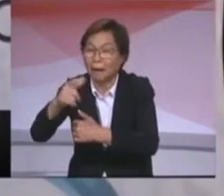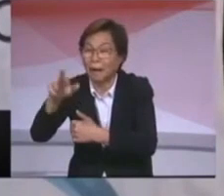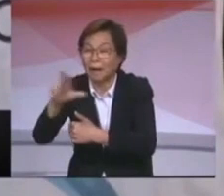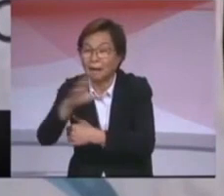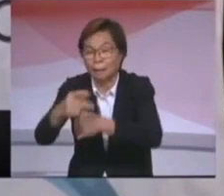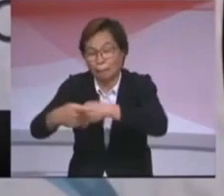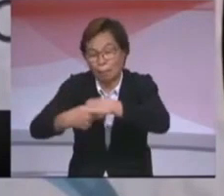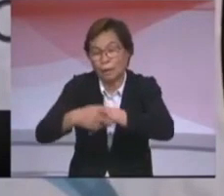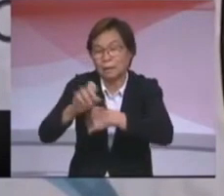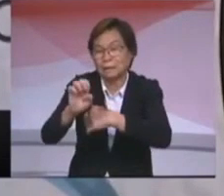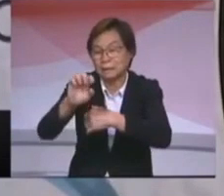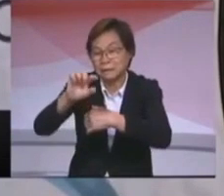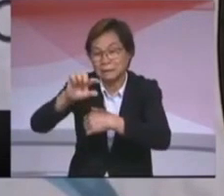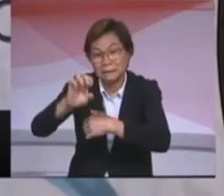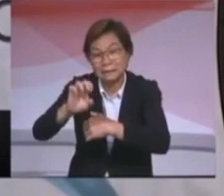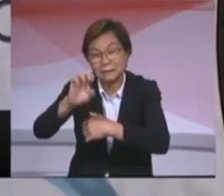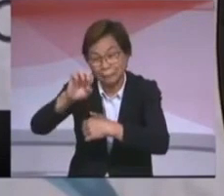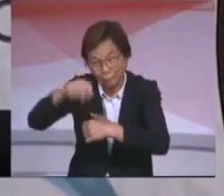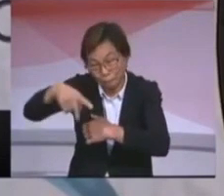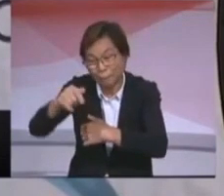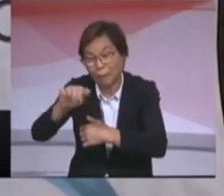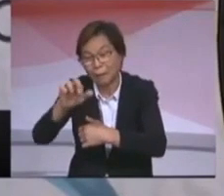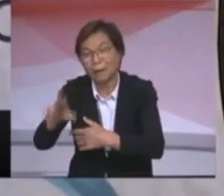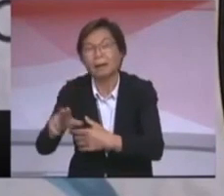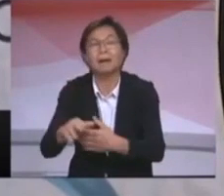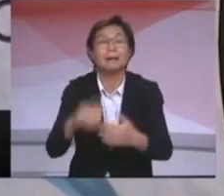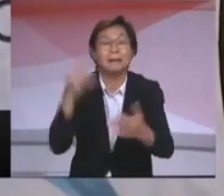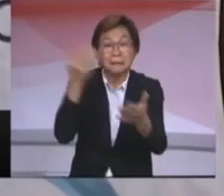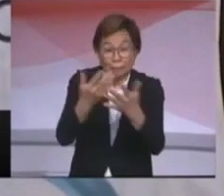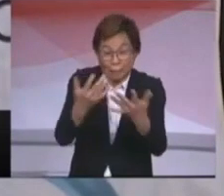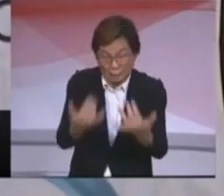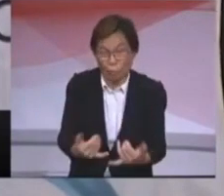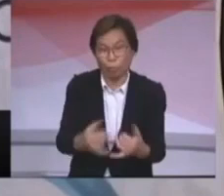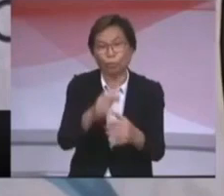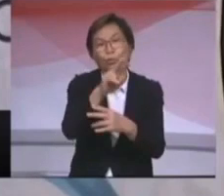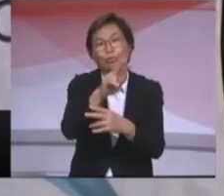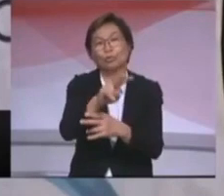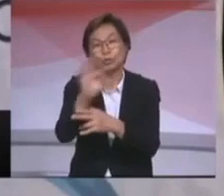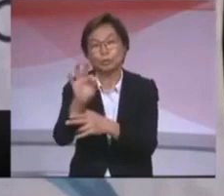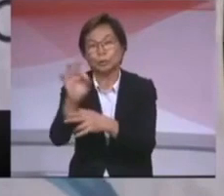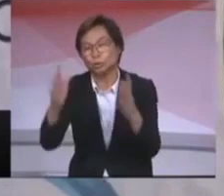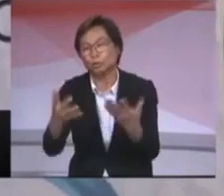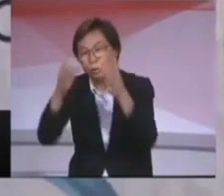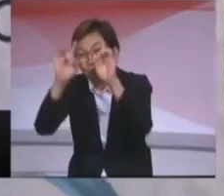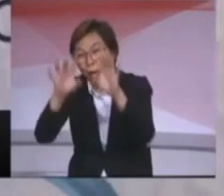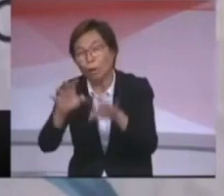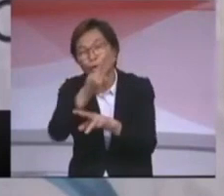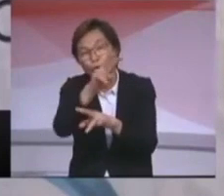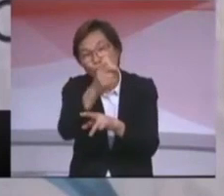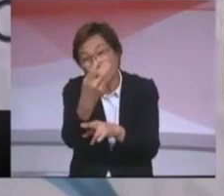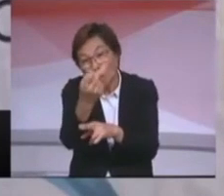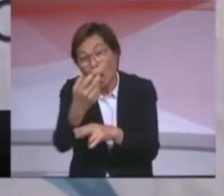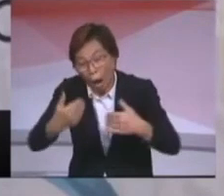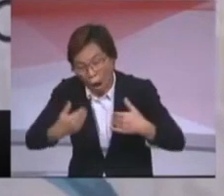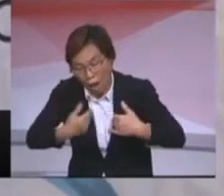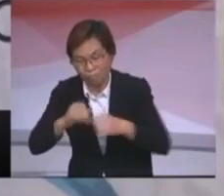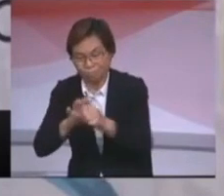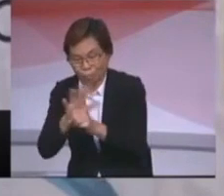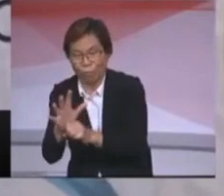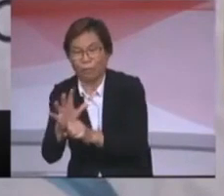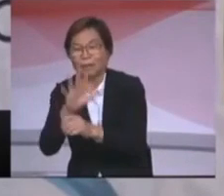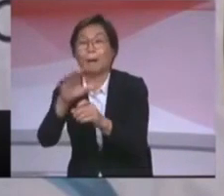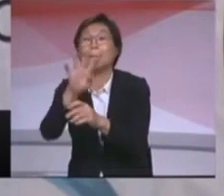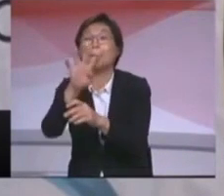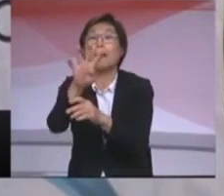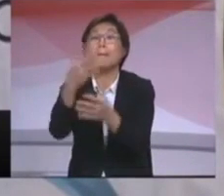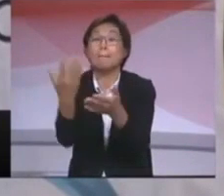Sehingga 30 Oktober 2020, 99 individu telah pun disaring. 12 kes dikesan positif COVID-19 termasuk